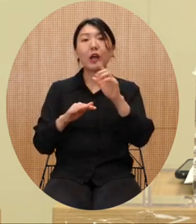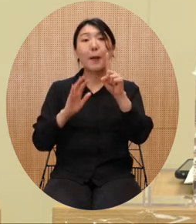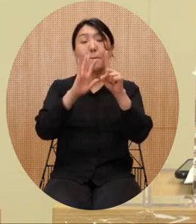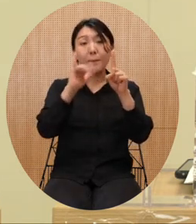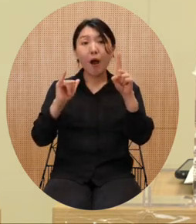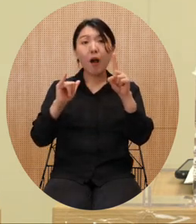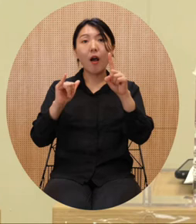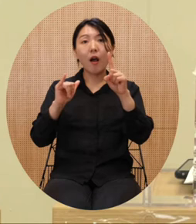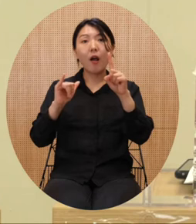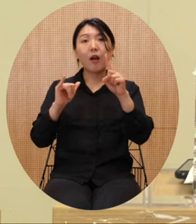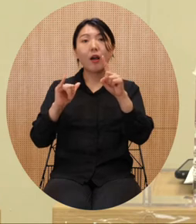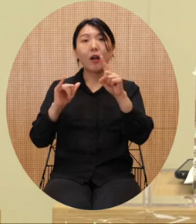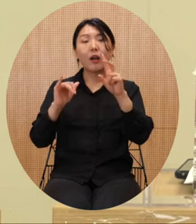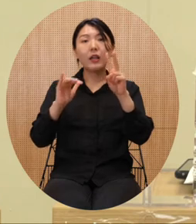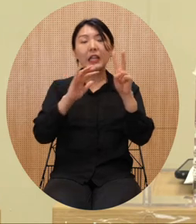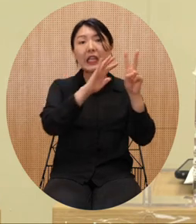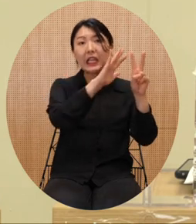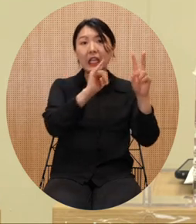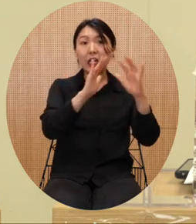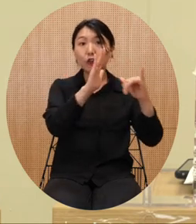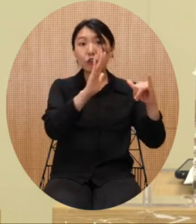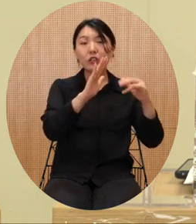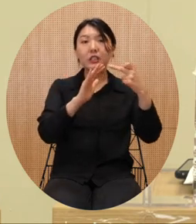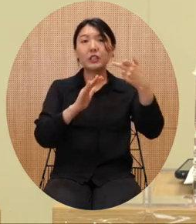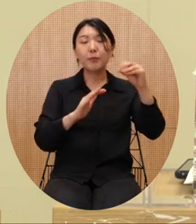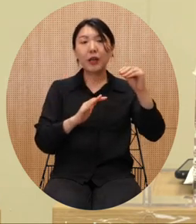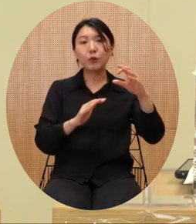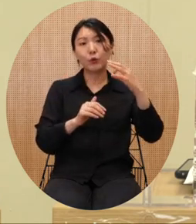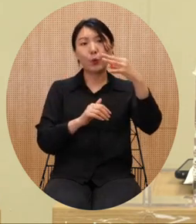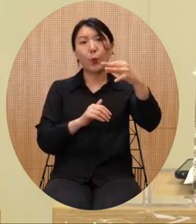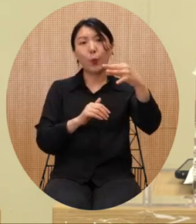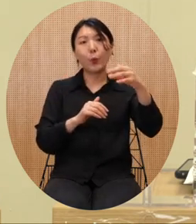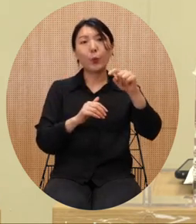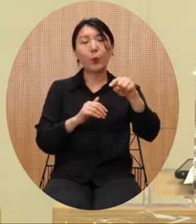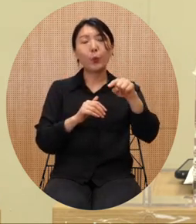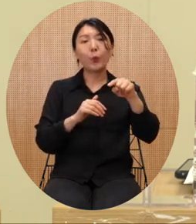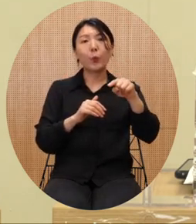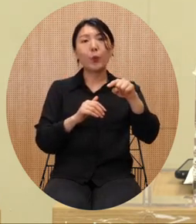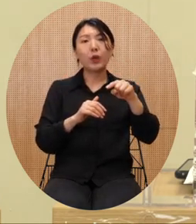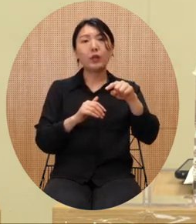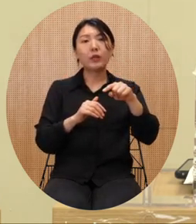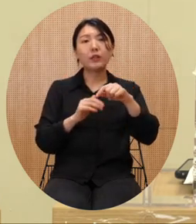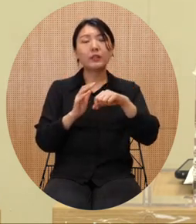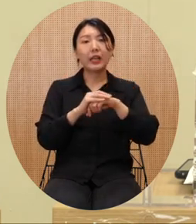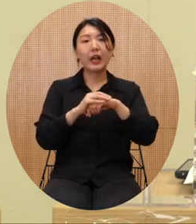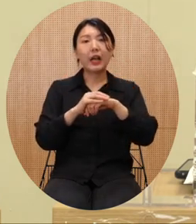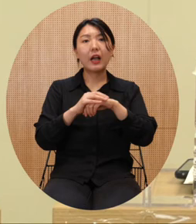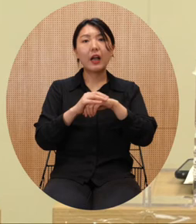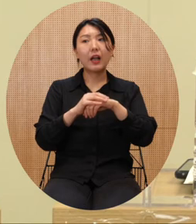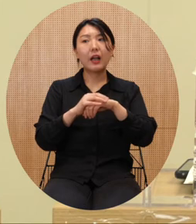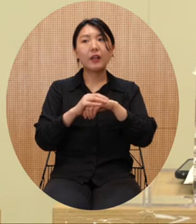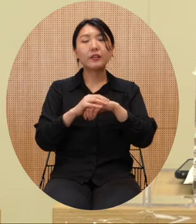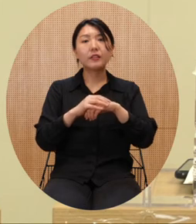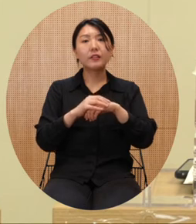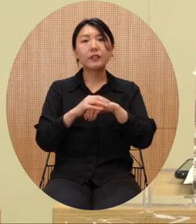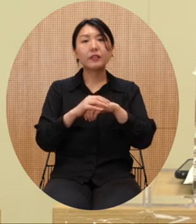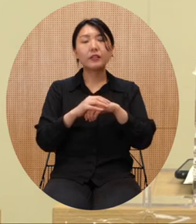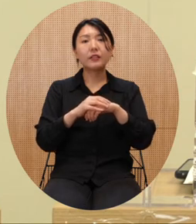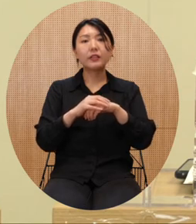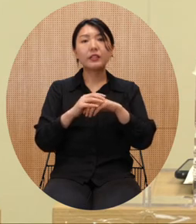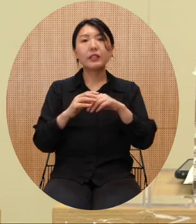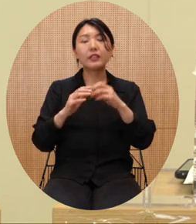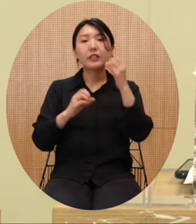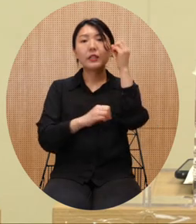한 명이면서 2인이면 17만 원을 지원을 합니다. 제가 이곳을 14페이지 발췌문을 보고 잘못 얘기했는데